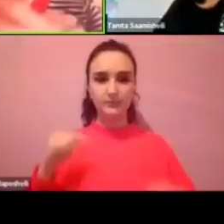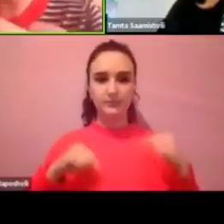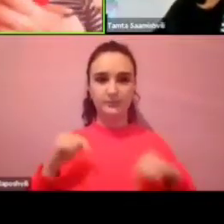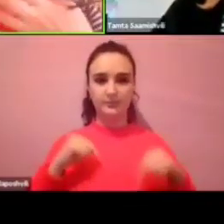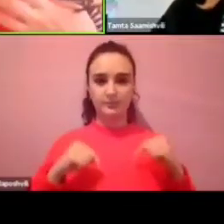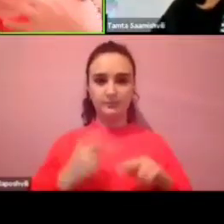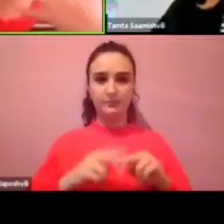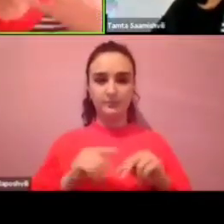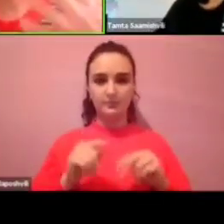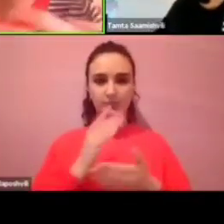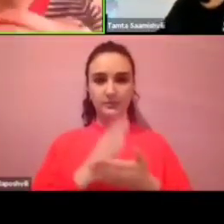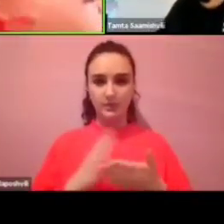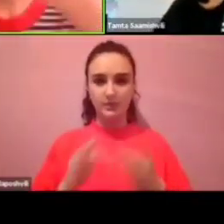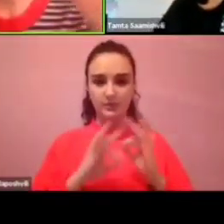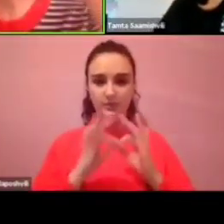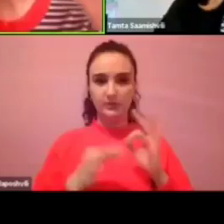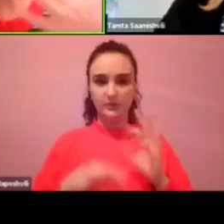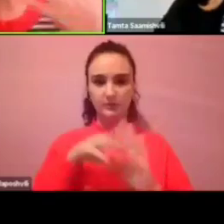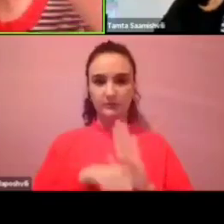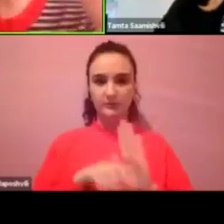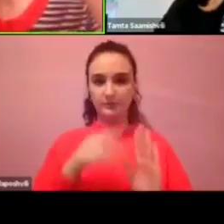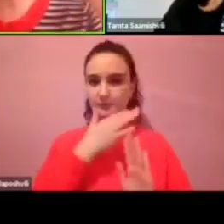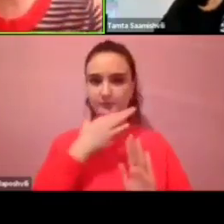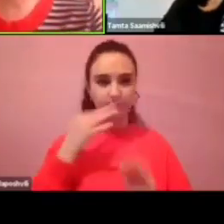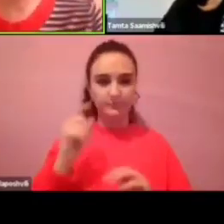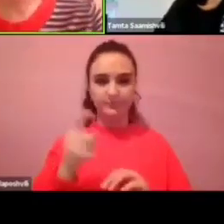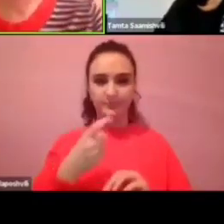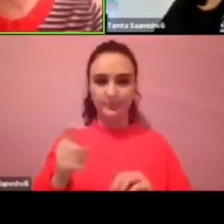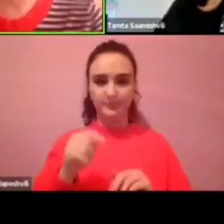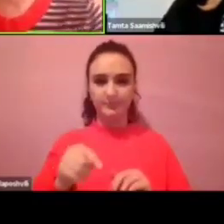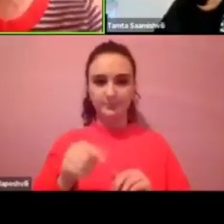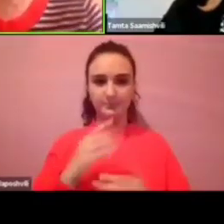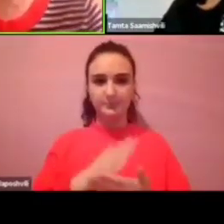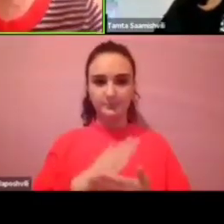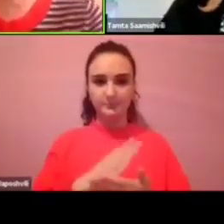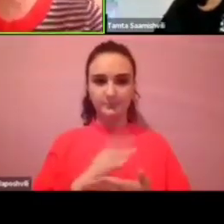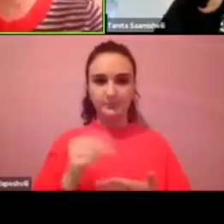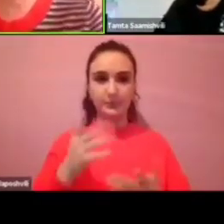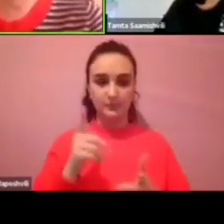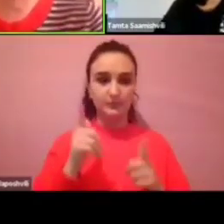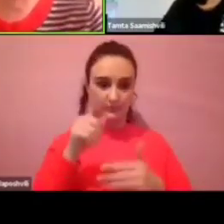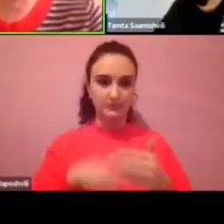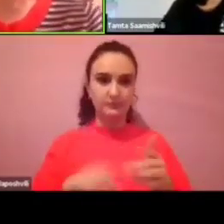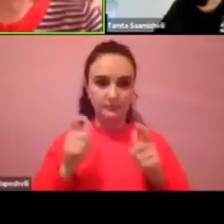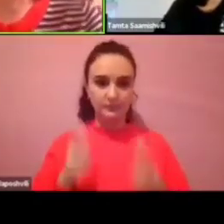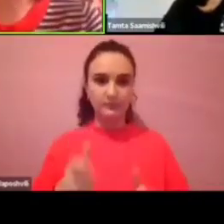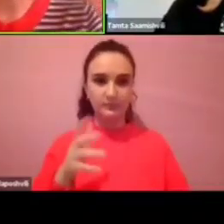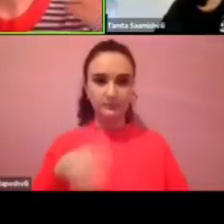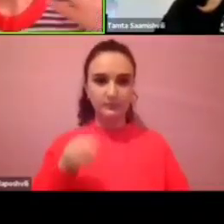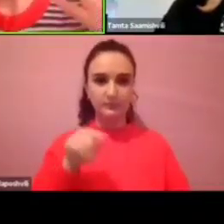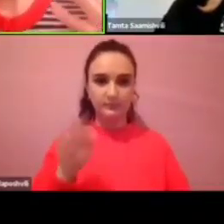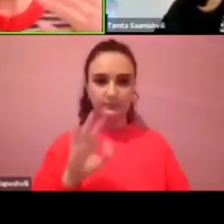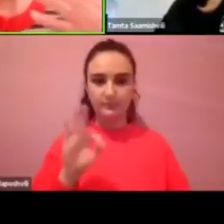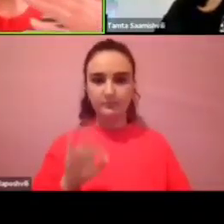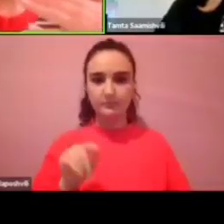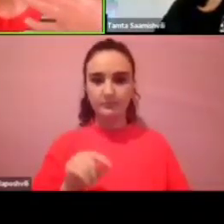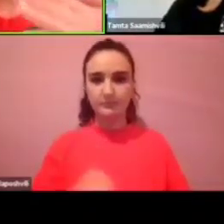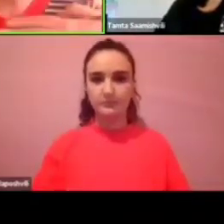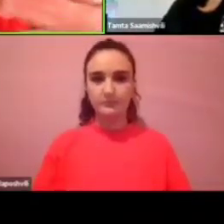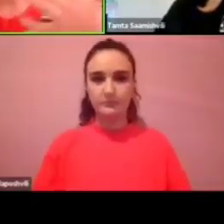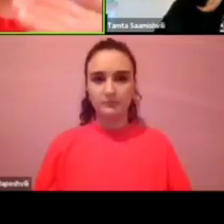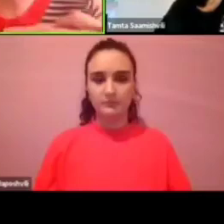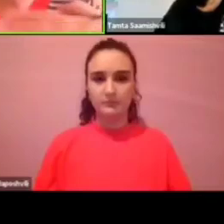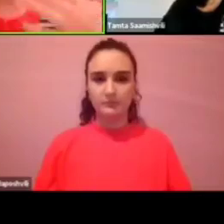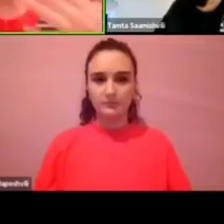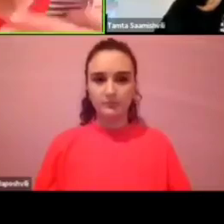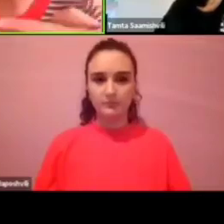აი ამ ნაწილში, ანუ ნაწლავებში, ბევრი ქიმიური რეაქციები ხდება და ხო დამერწმუნებით და დამეთანხმებით ამაზე, ხო? ანუ ეს